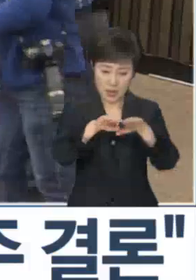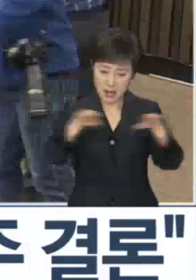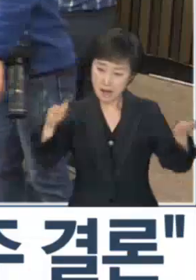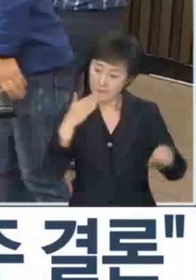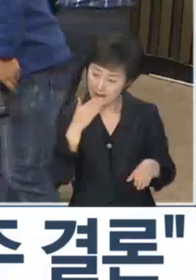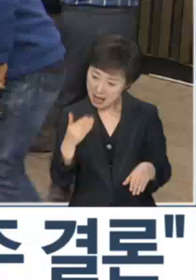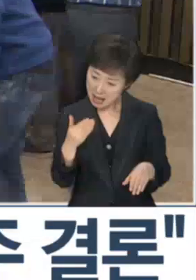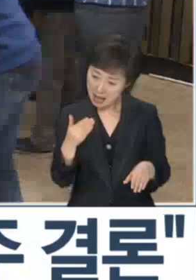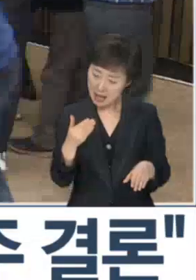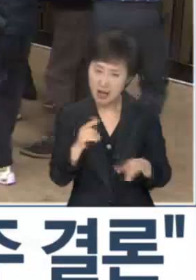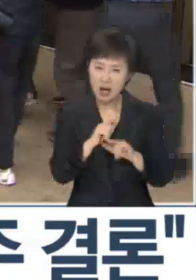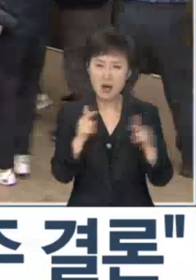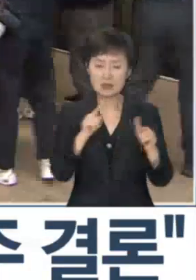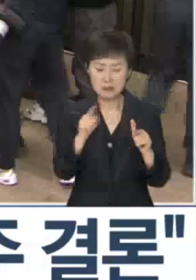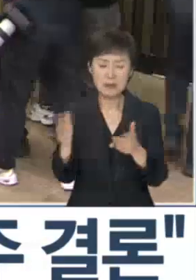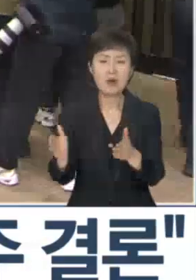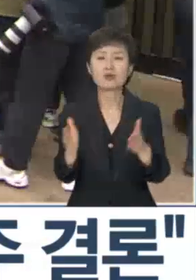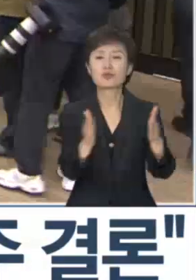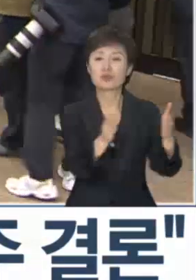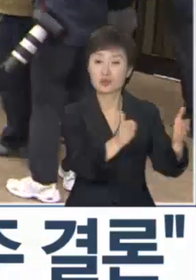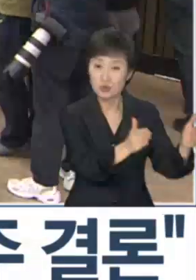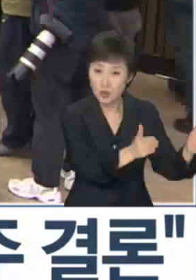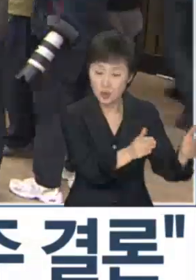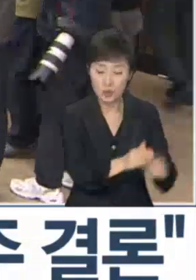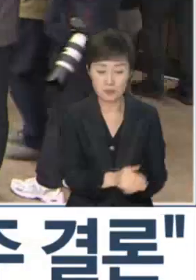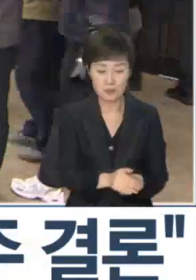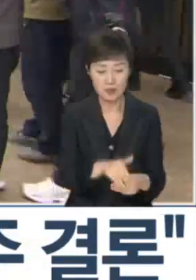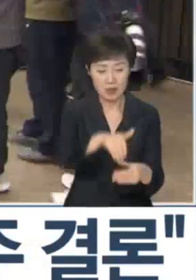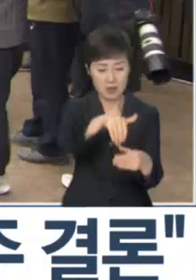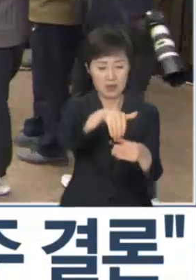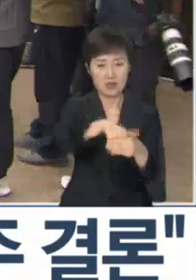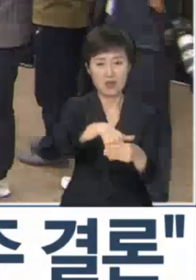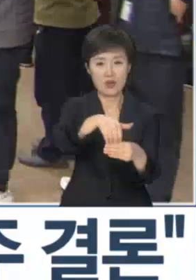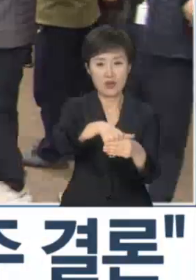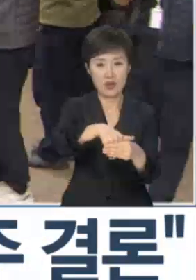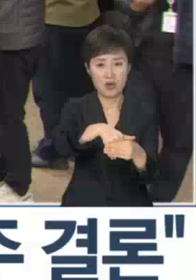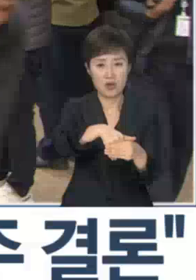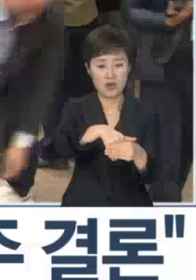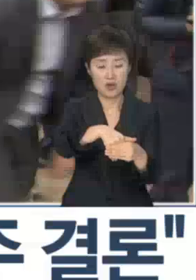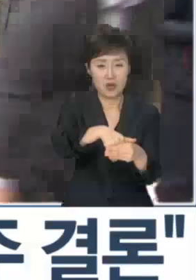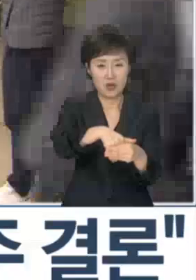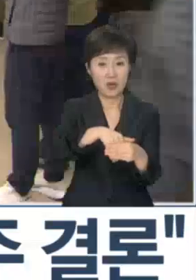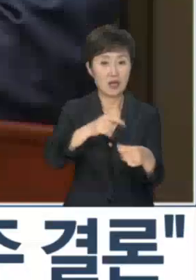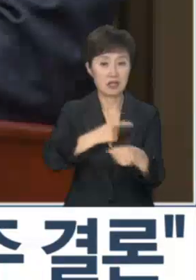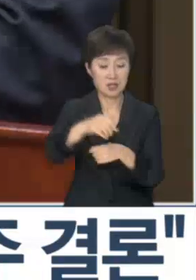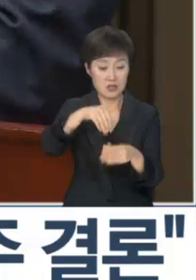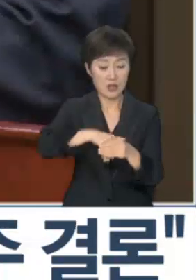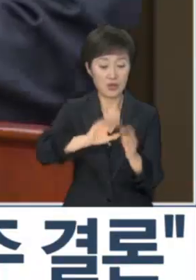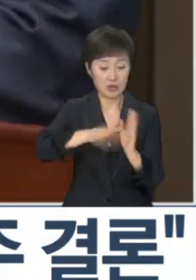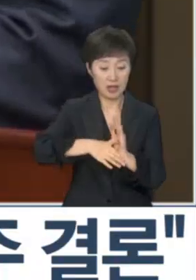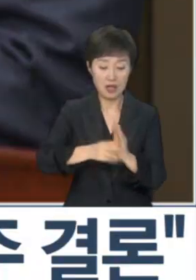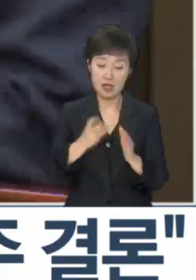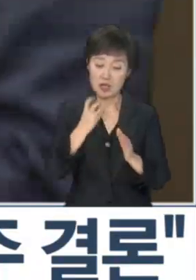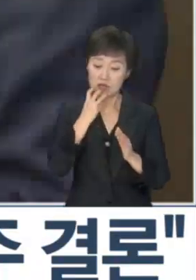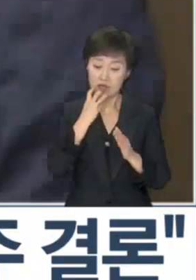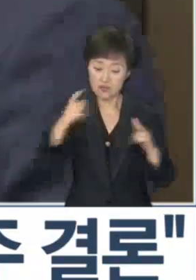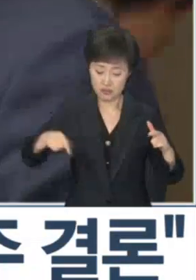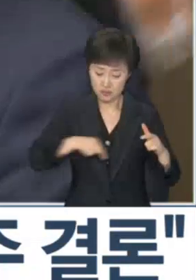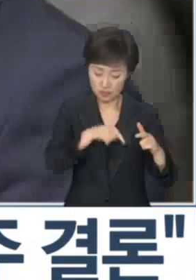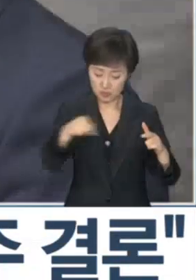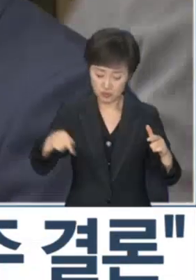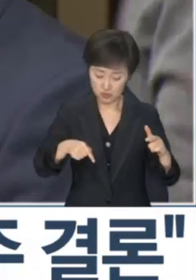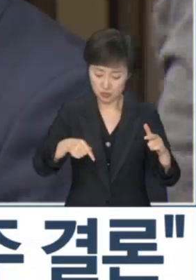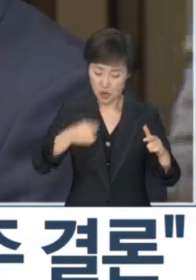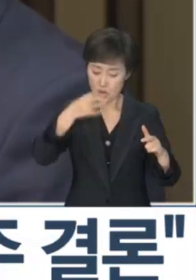가능할 것인가 이런 걸 떠나서 총선의 수도권 선거에 누가 유리할 것인가 거기에 포커스가